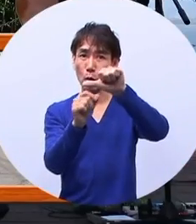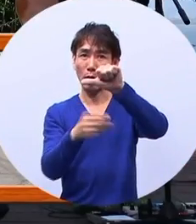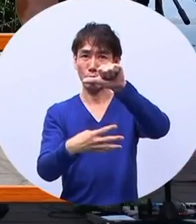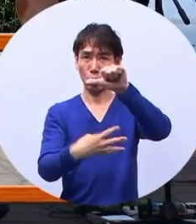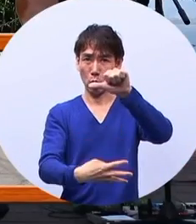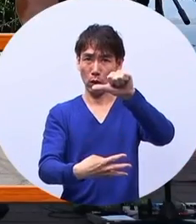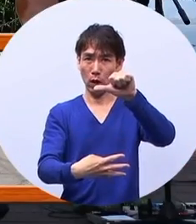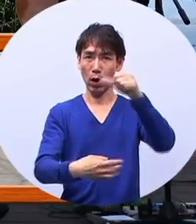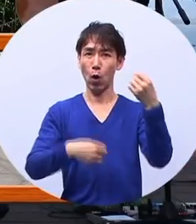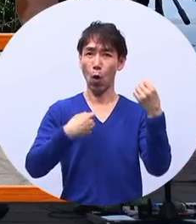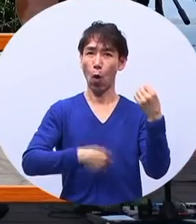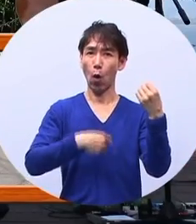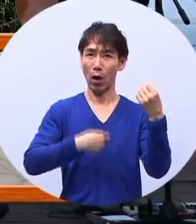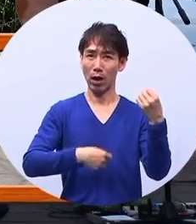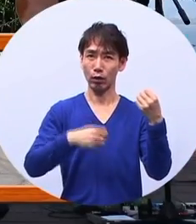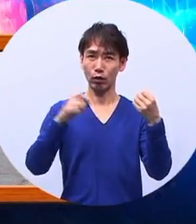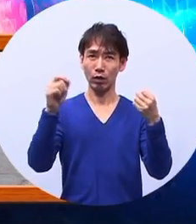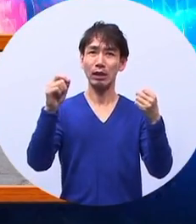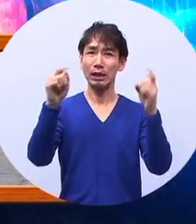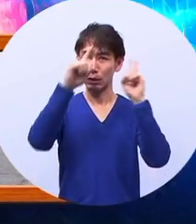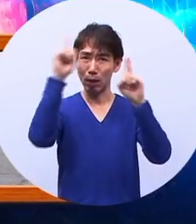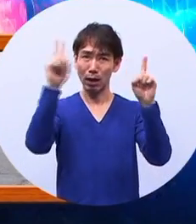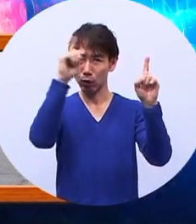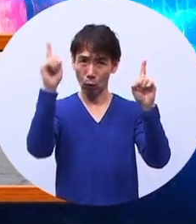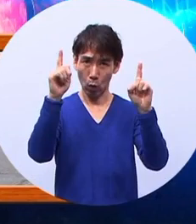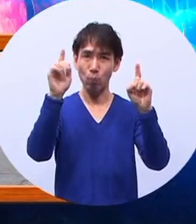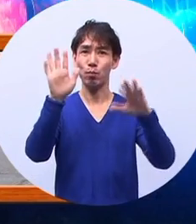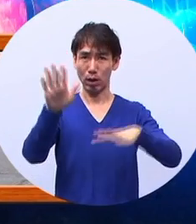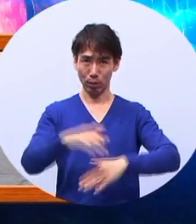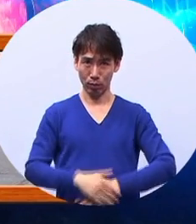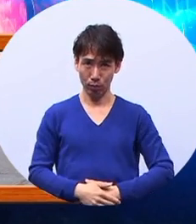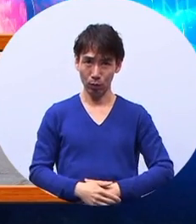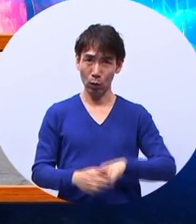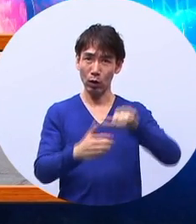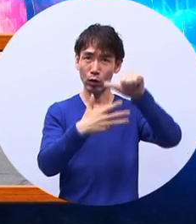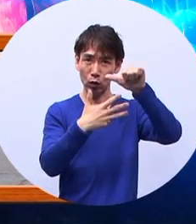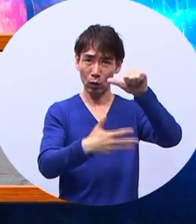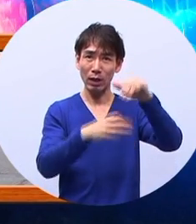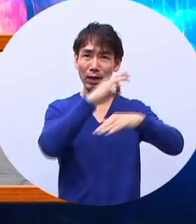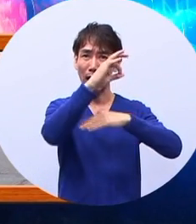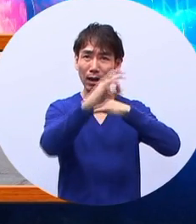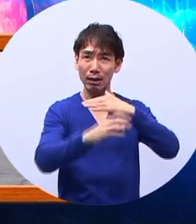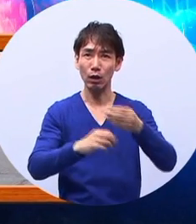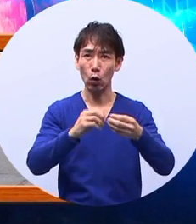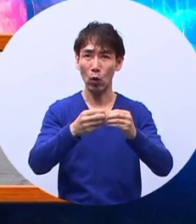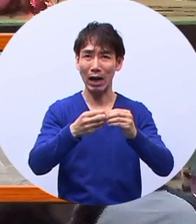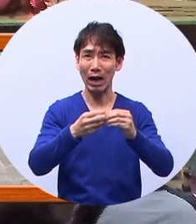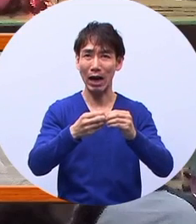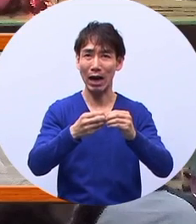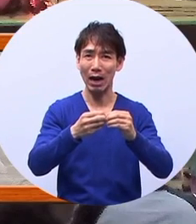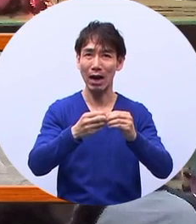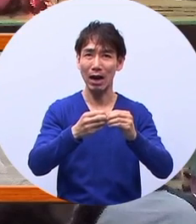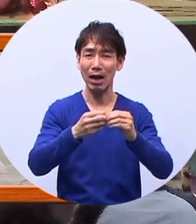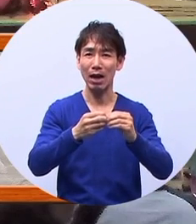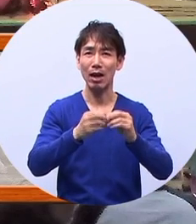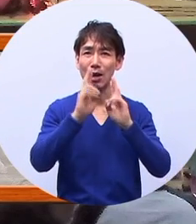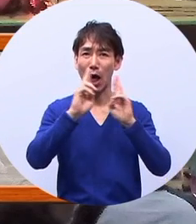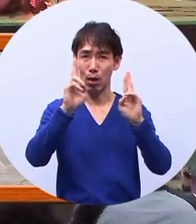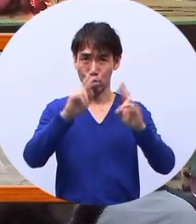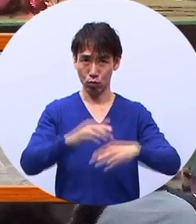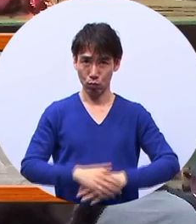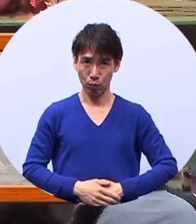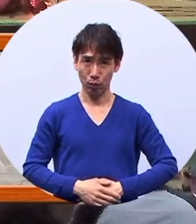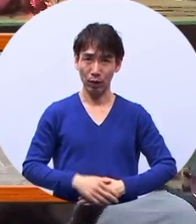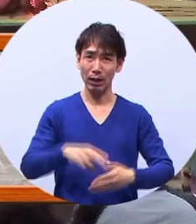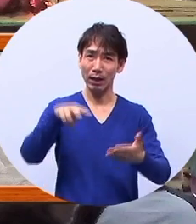イベント湘南サウンドジャム、それから8日ですね、サンセットカラーズライブ、こちらは、ダンスあり、ライ